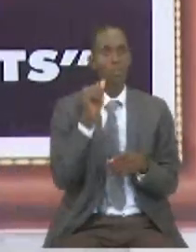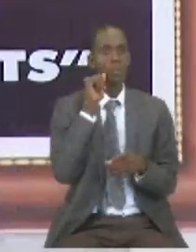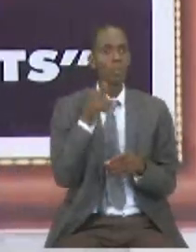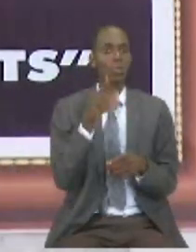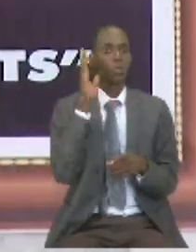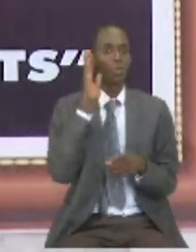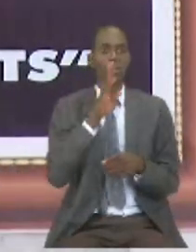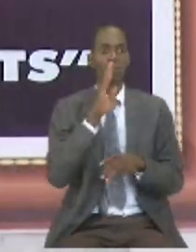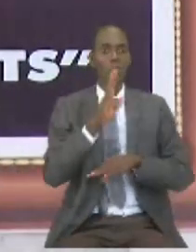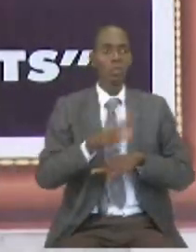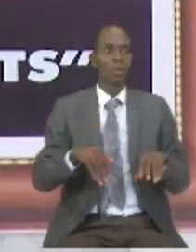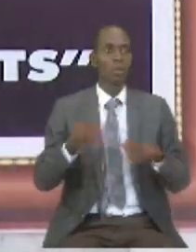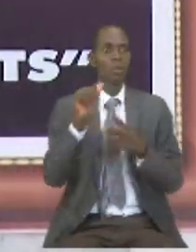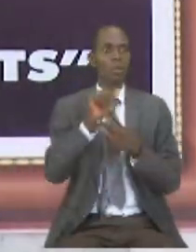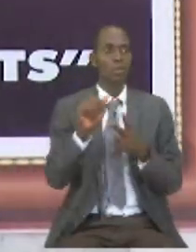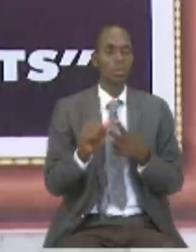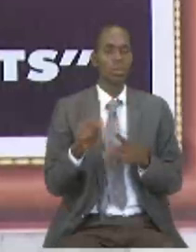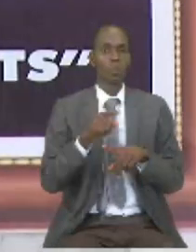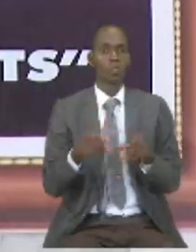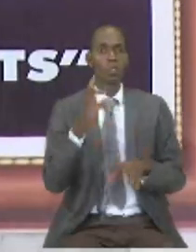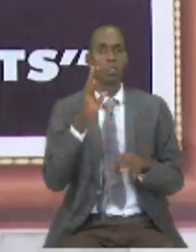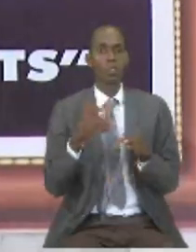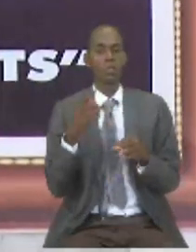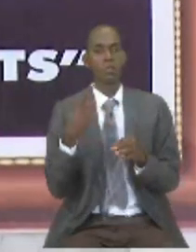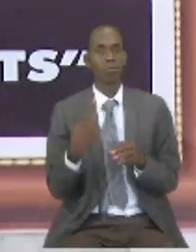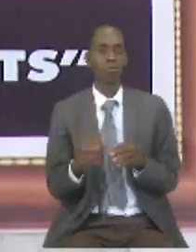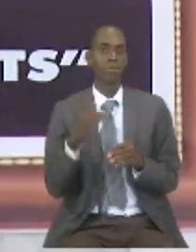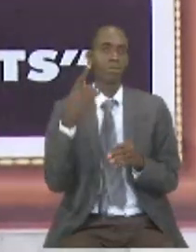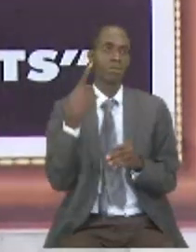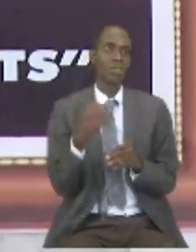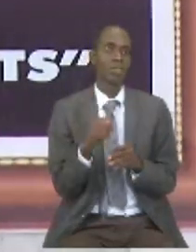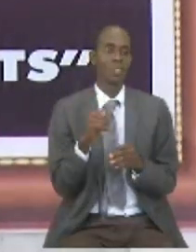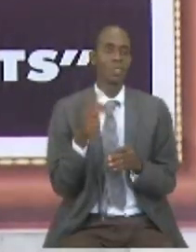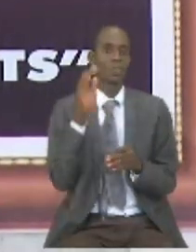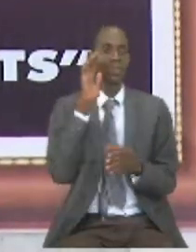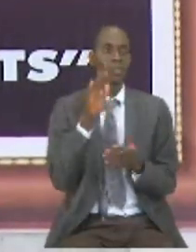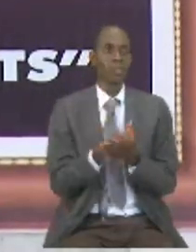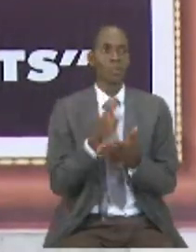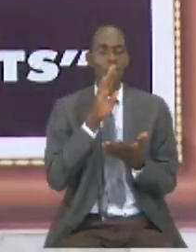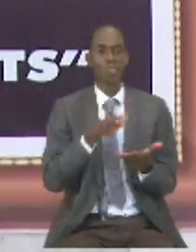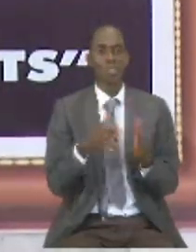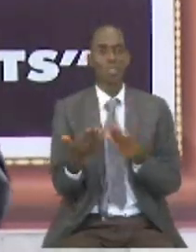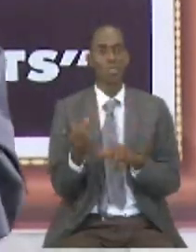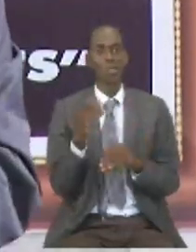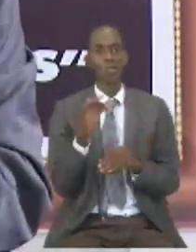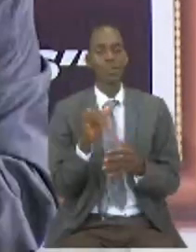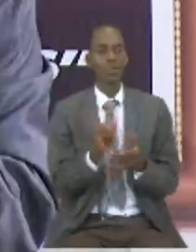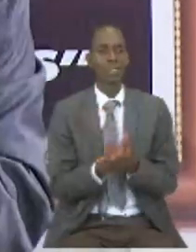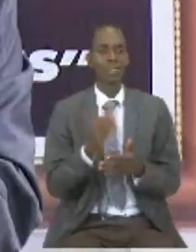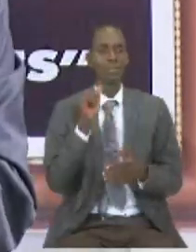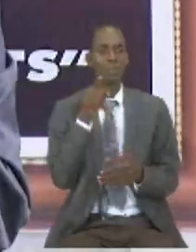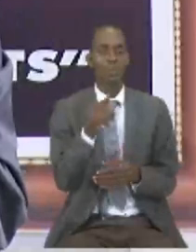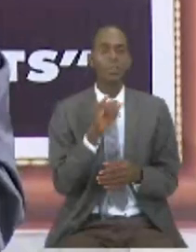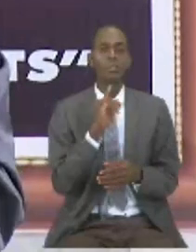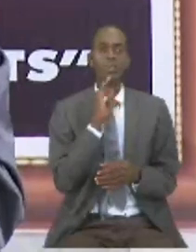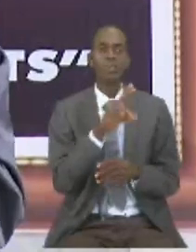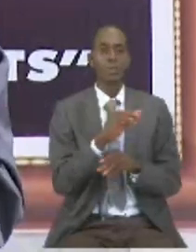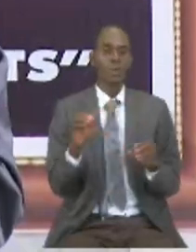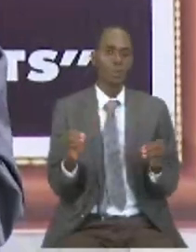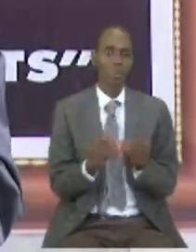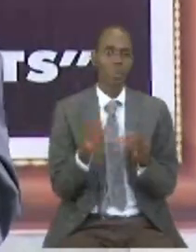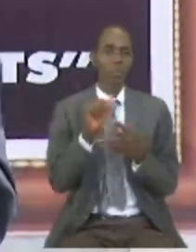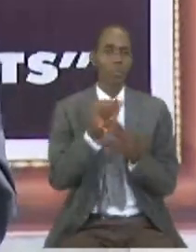adultère. Mais si le mari meurt, elle est affranchie de la loi, de sorte qu'elle